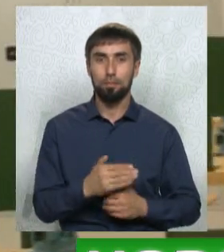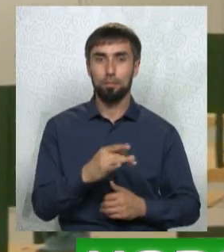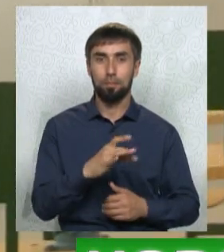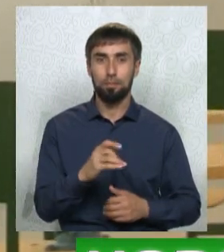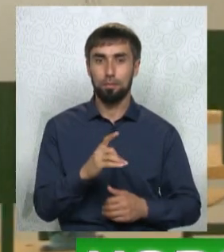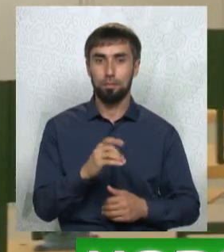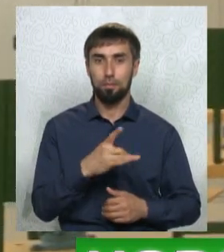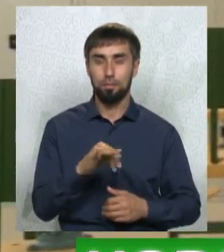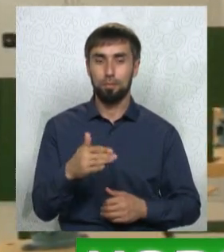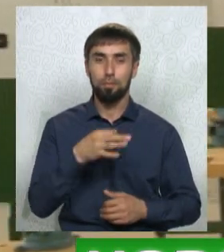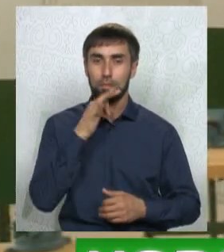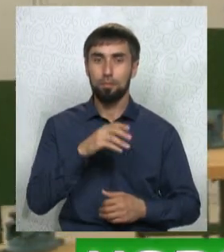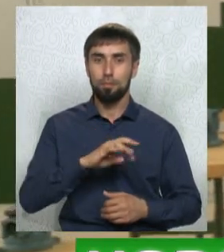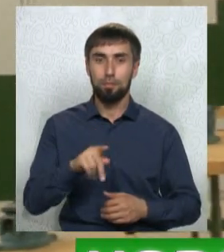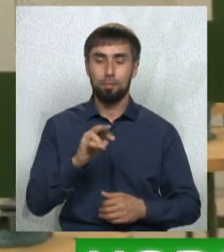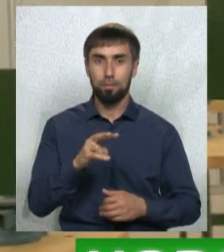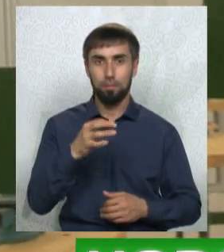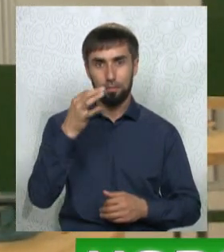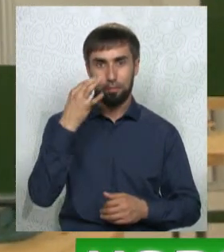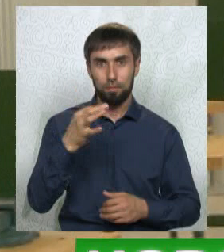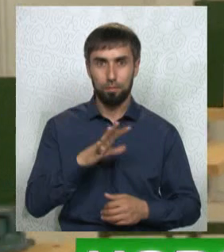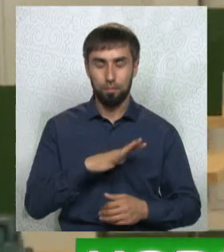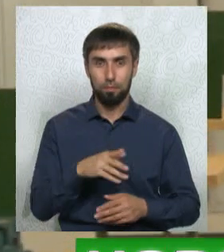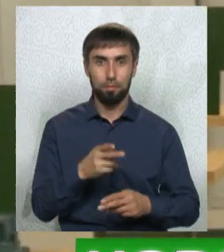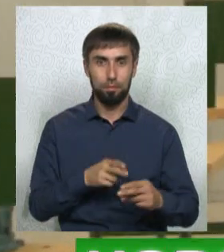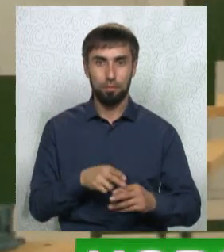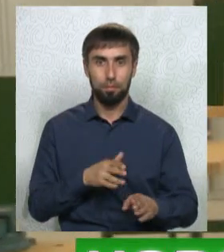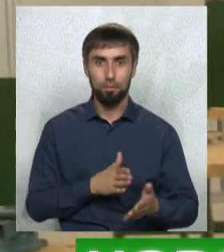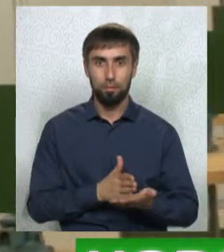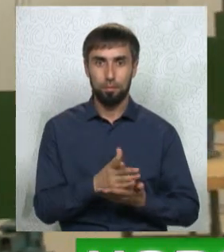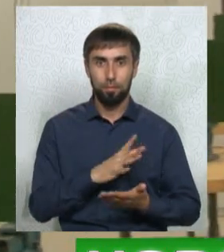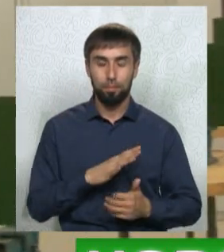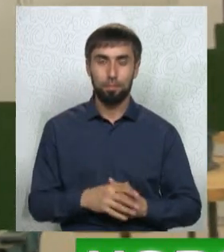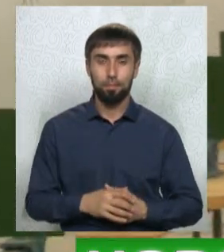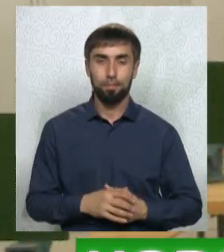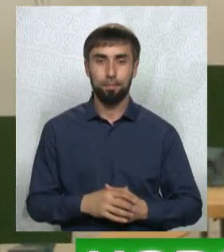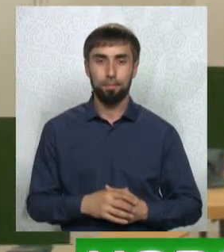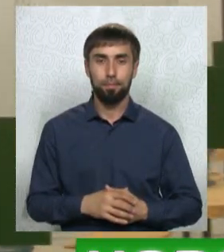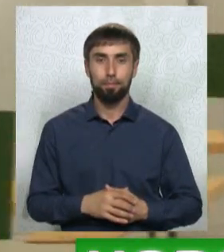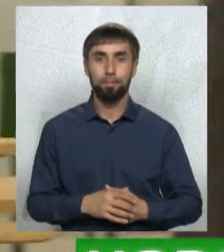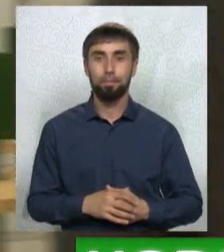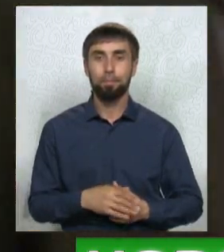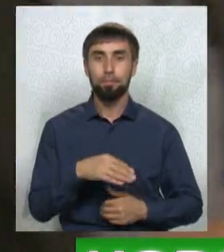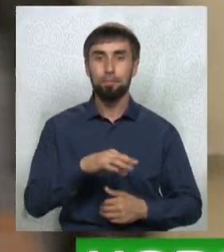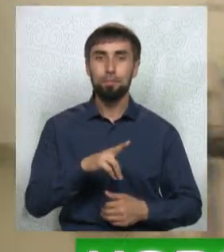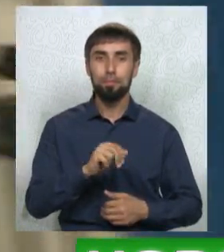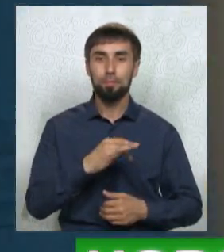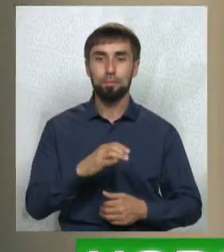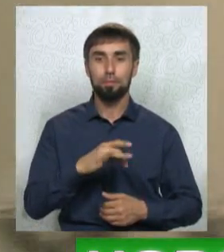станок. Любую деталь он фрезерует, выравнивает ровно, чтобы было все. Токарный